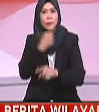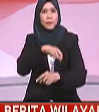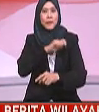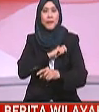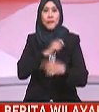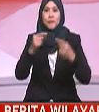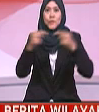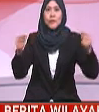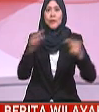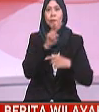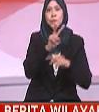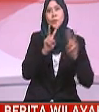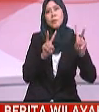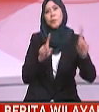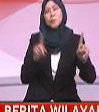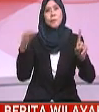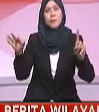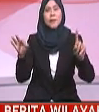dengan keputusan